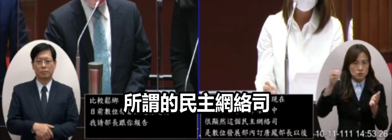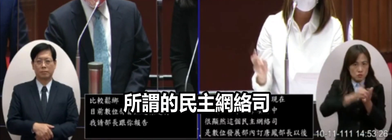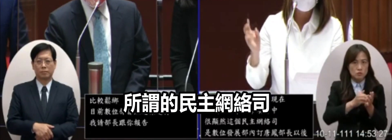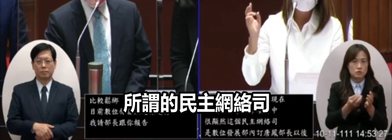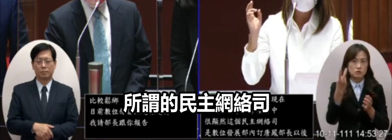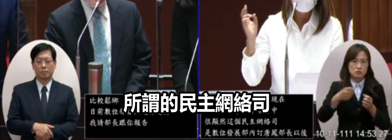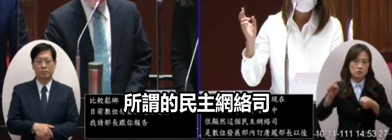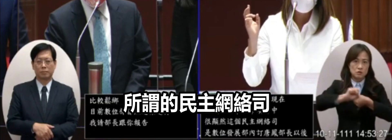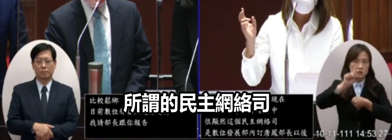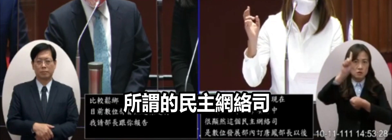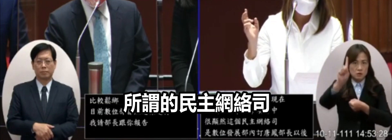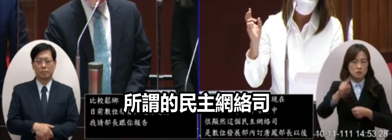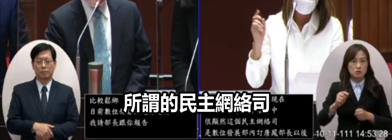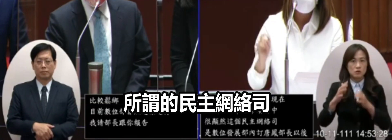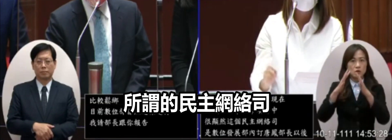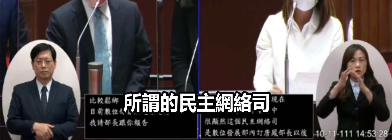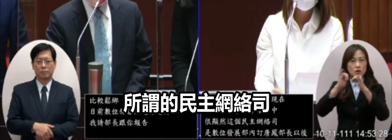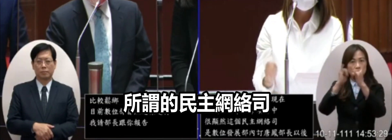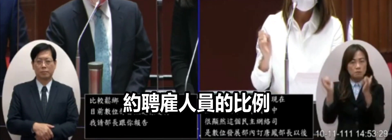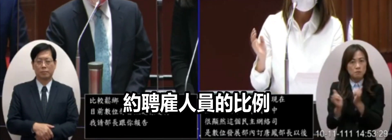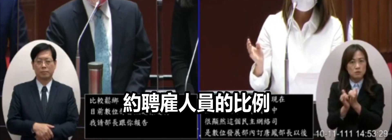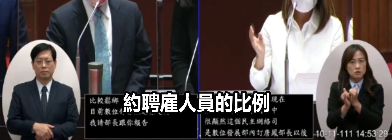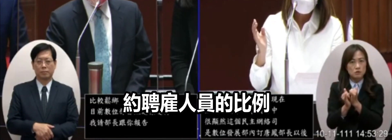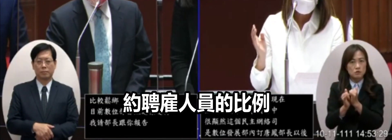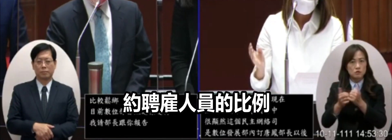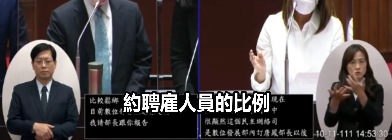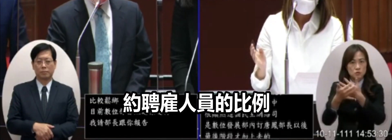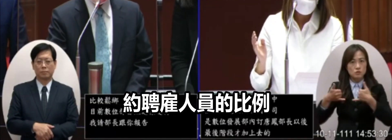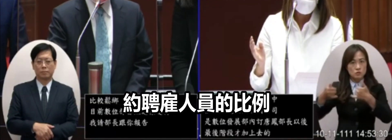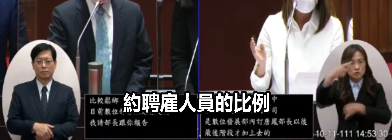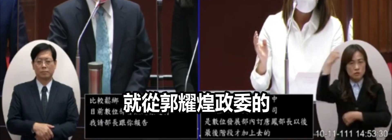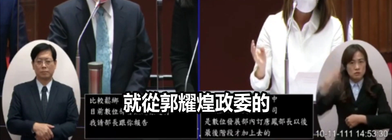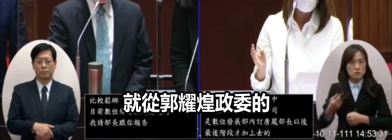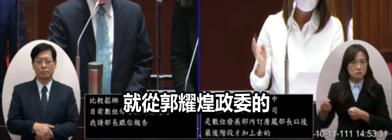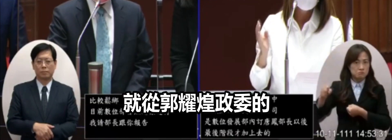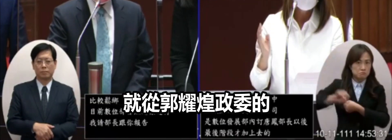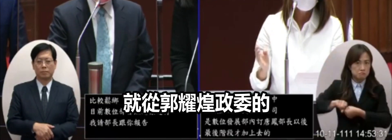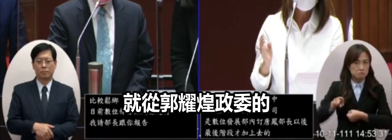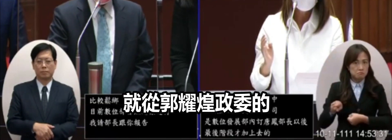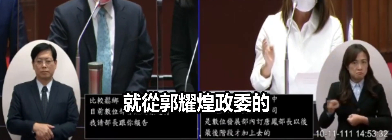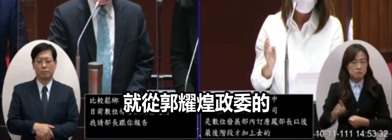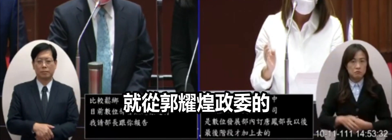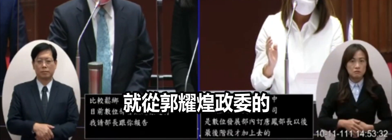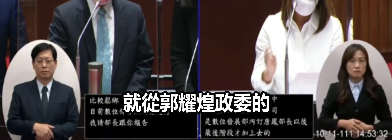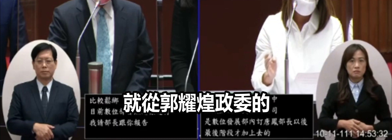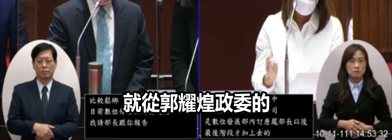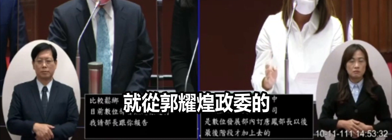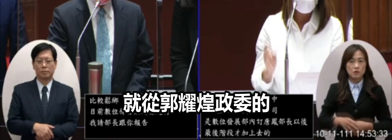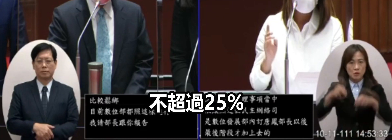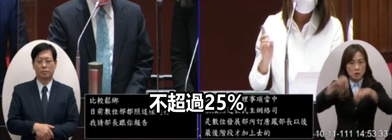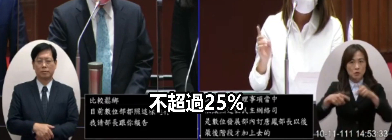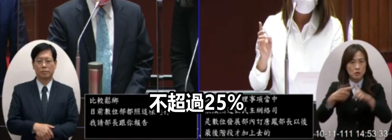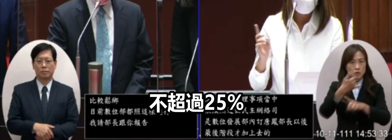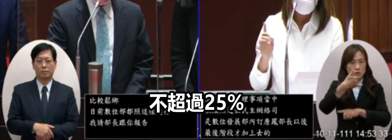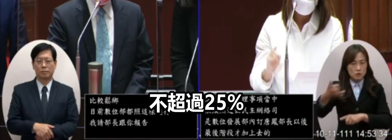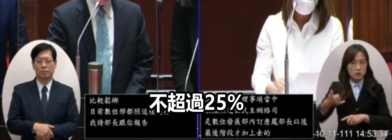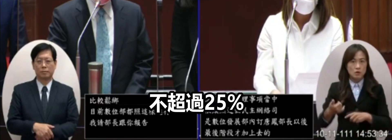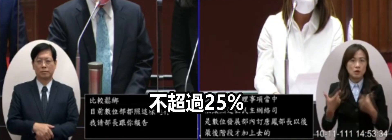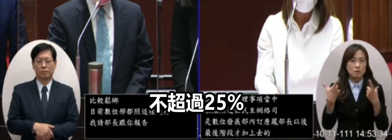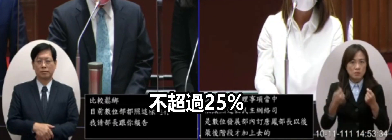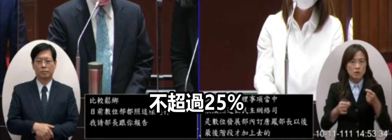了一个所谓的民主网络司，约聘雇人员的比例就从郭耀煌政委的不超